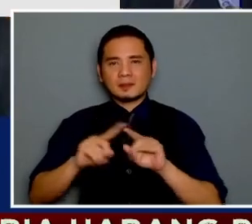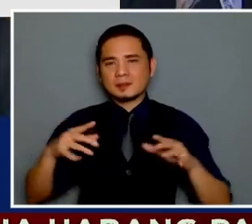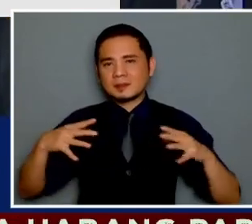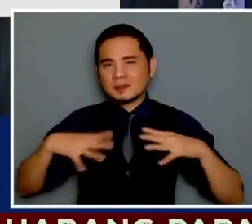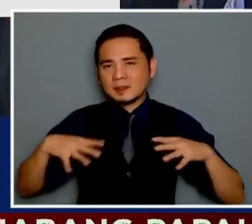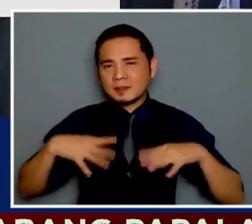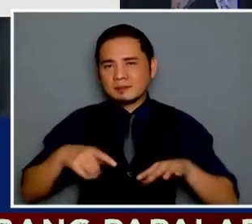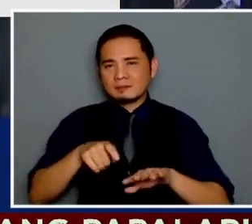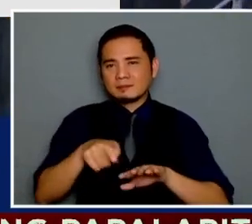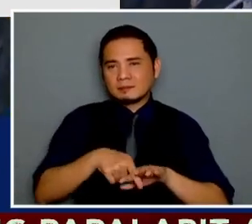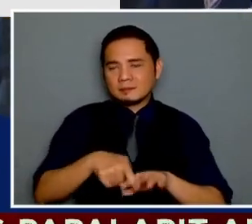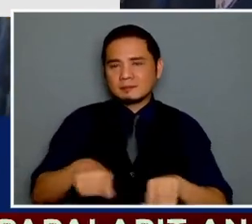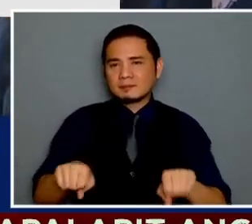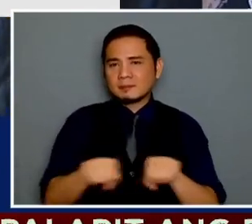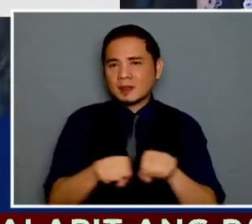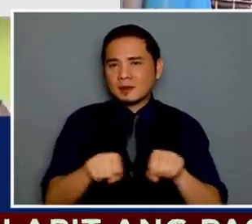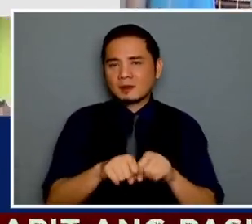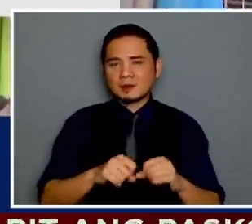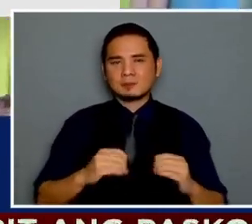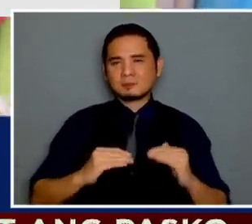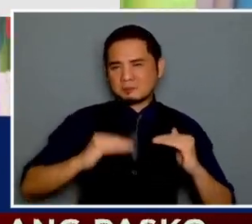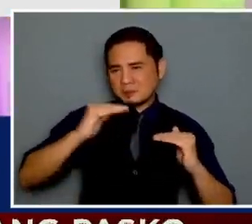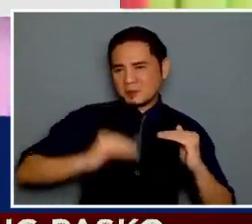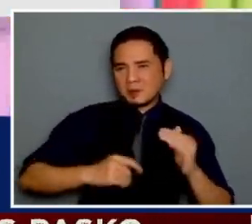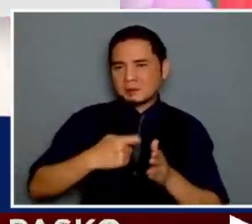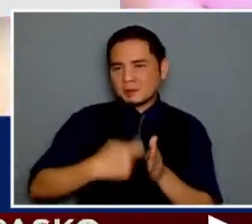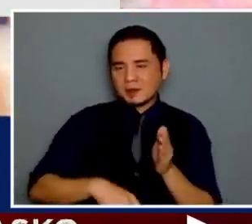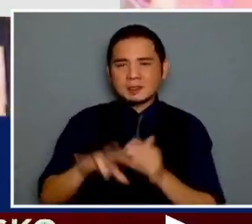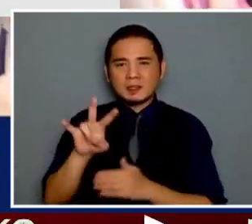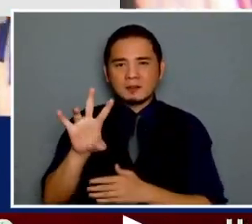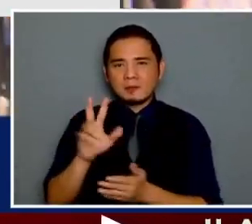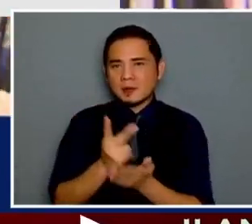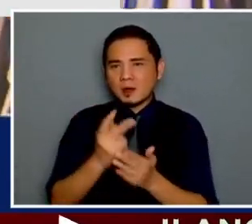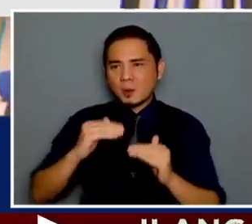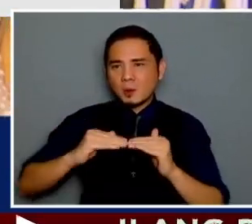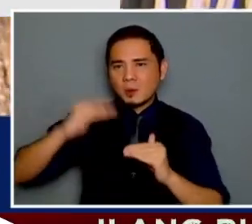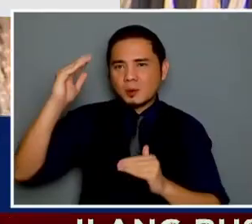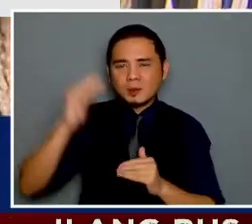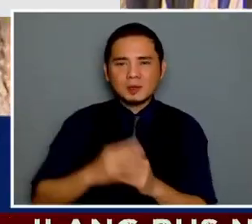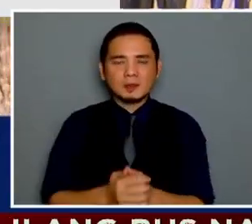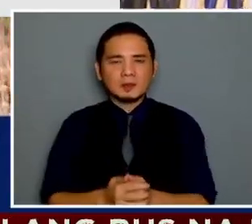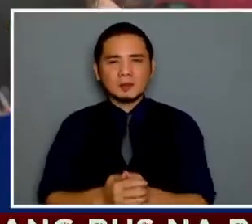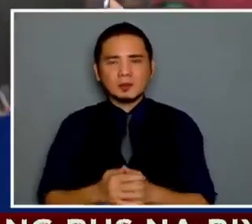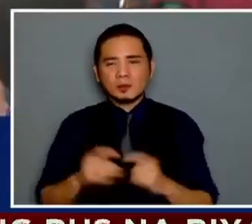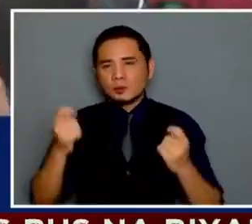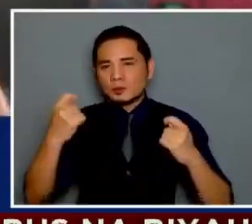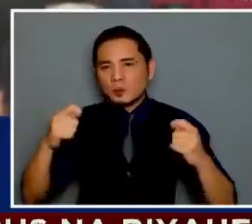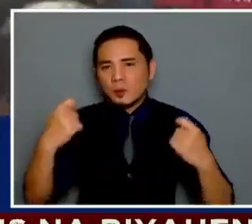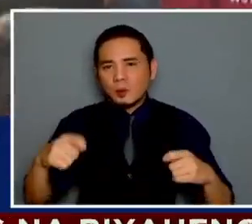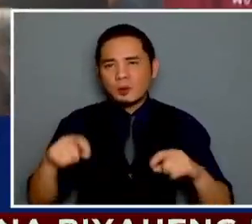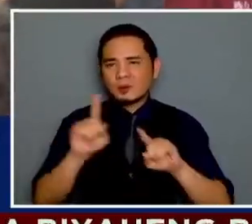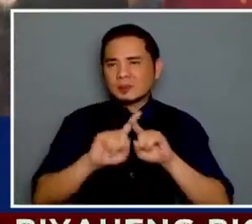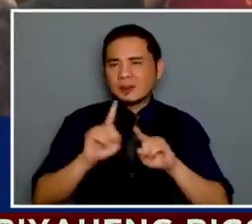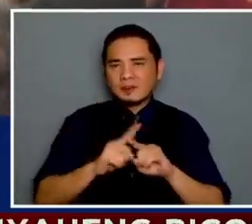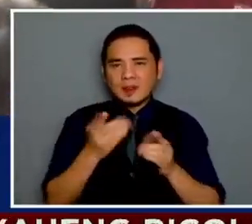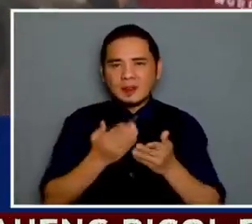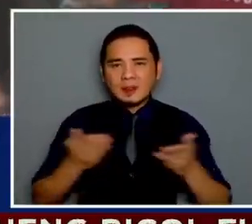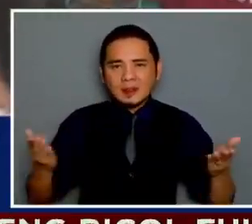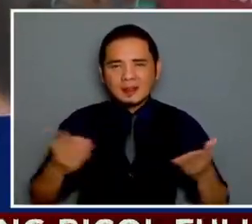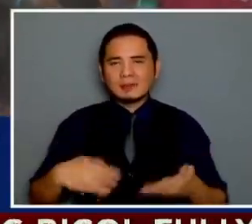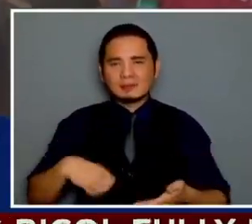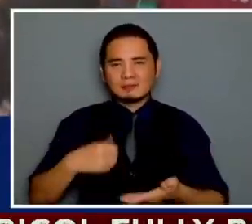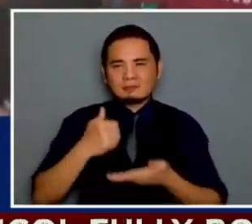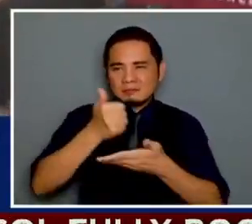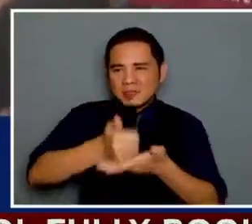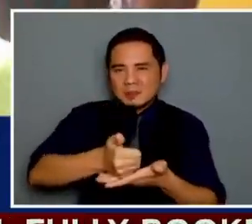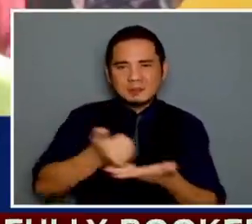sapatos sa 75 pesos pataas. May mga laruan at souvenirs na 20 pesos pataas. Dinadagsa pa rin ng mga